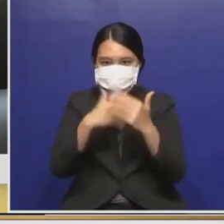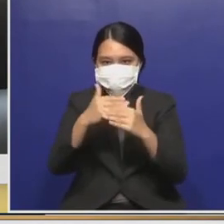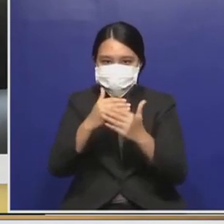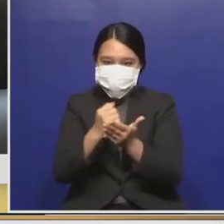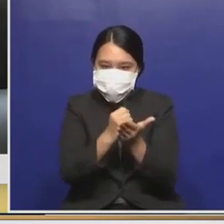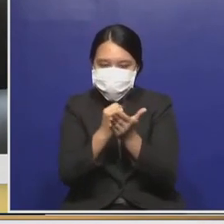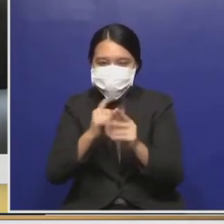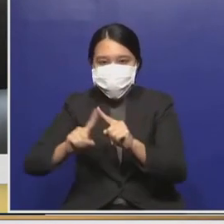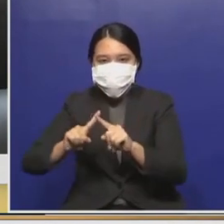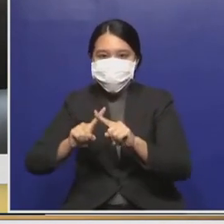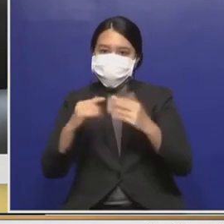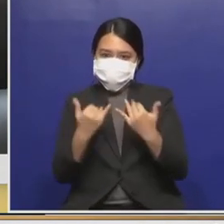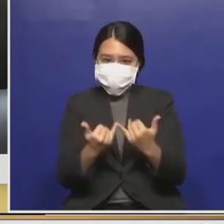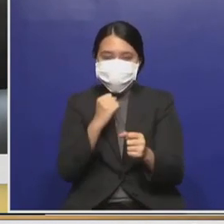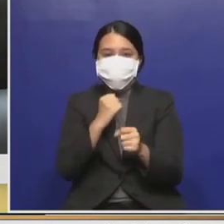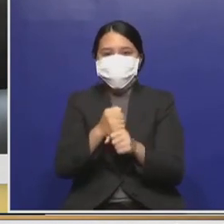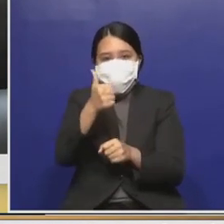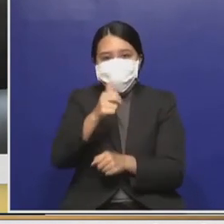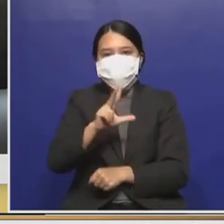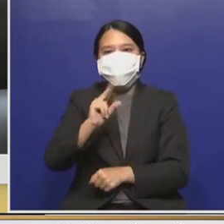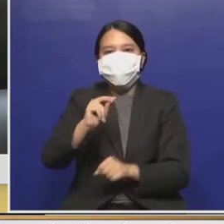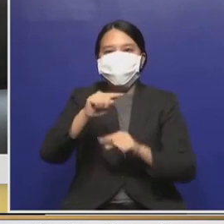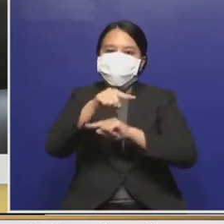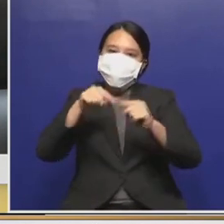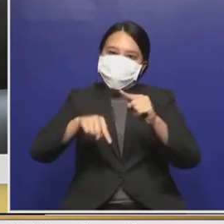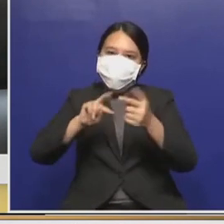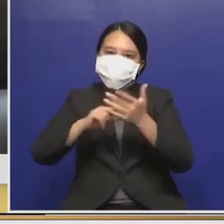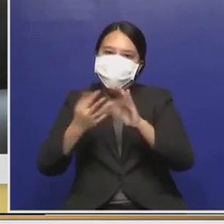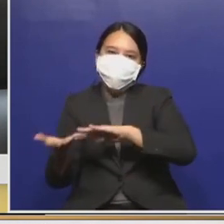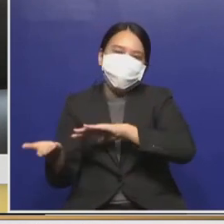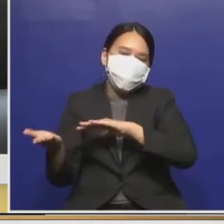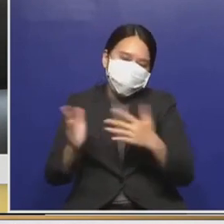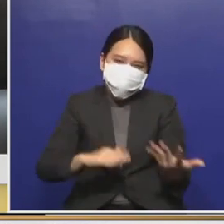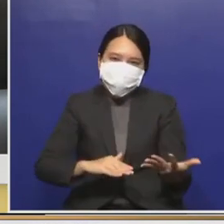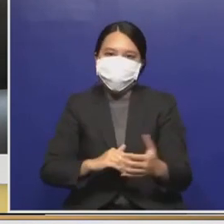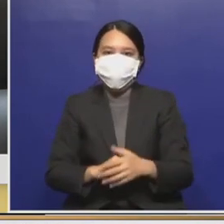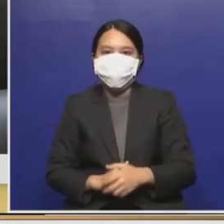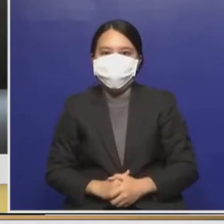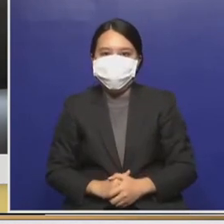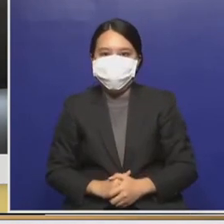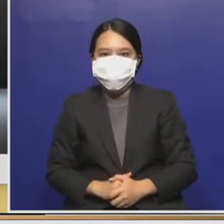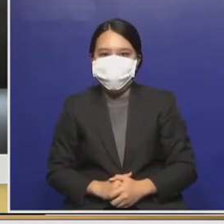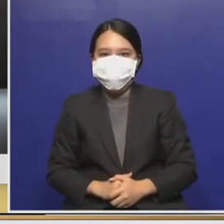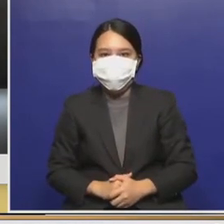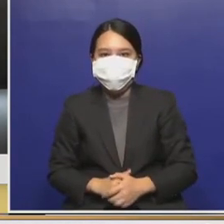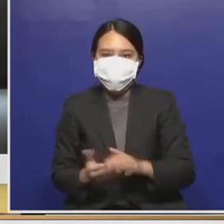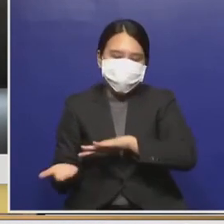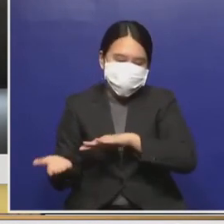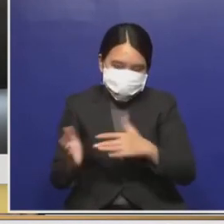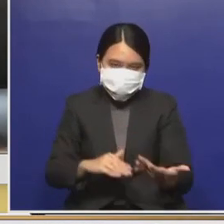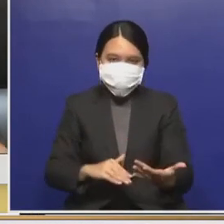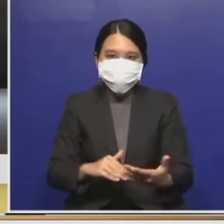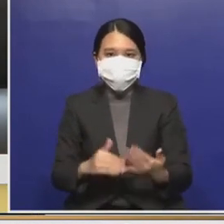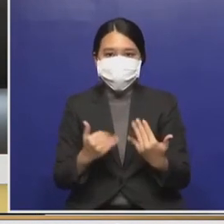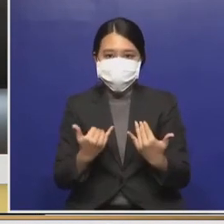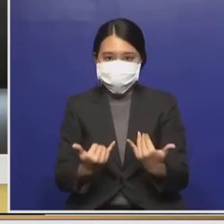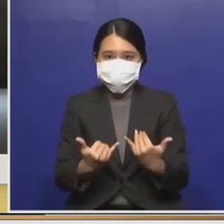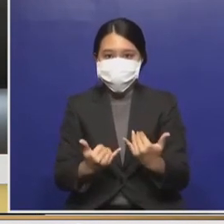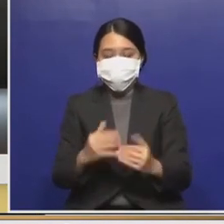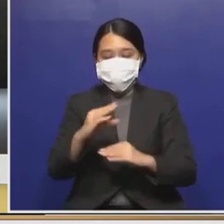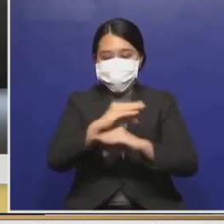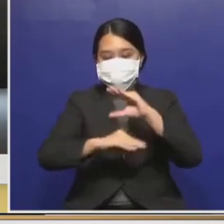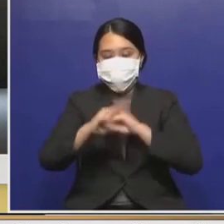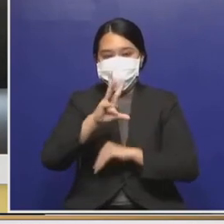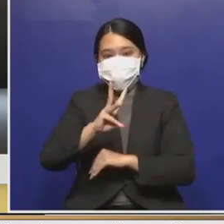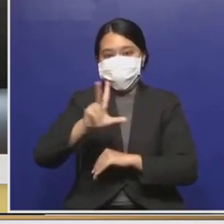แต่ท่านทำได้แ่ 30% ล้มเหลวโยส้เชิงล้มเหลวนะครับ โครงการ 6-3 ลมเหลว